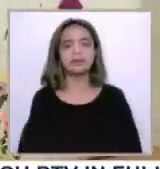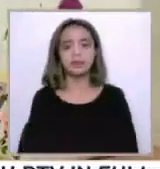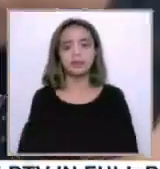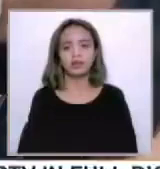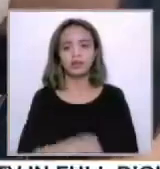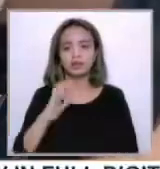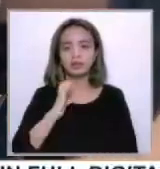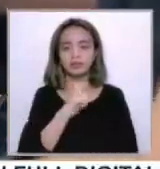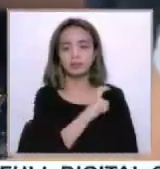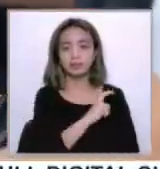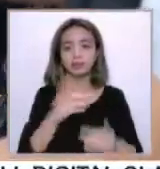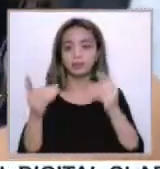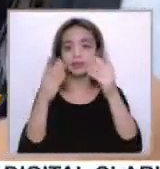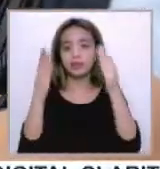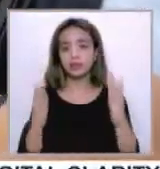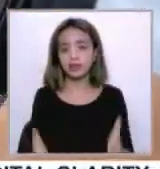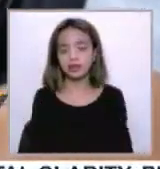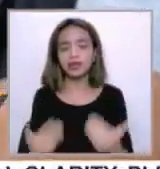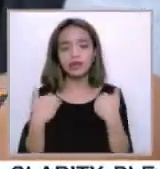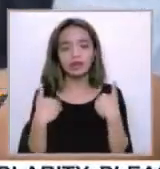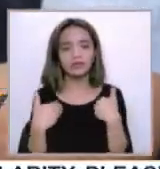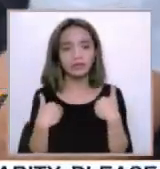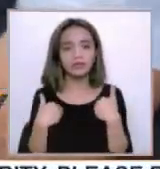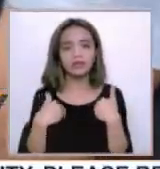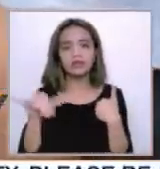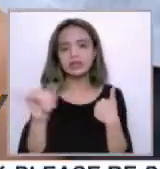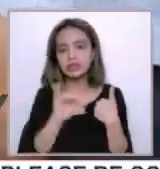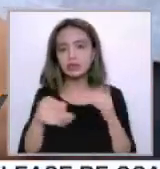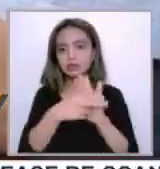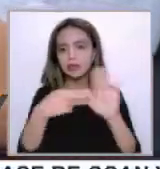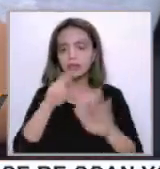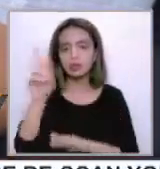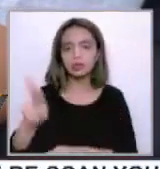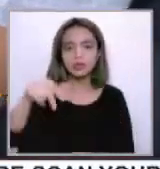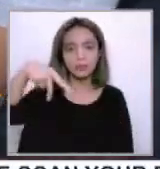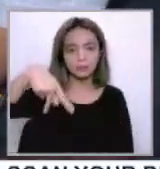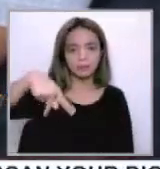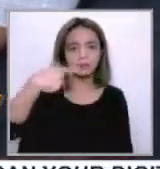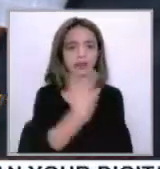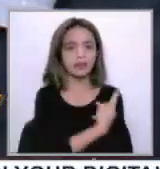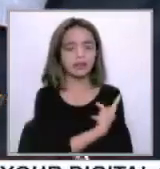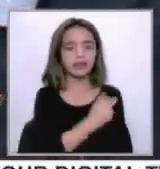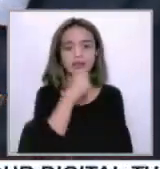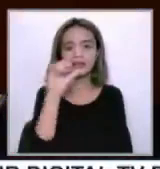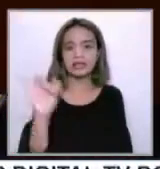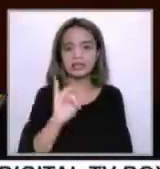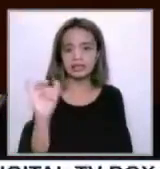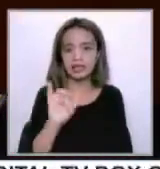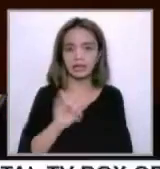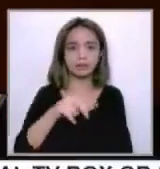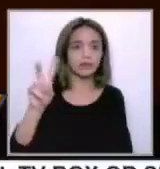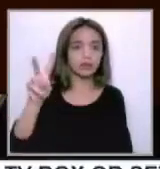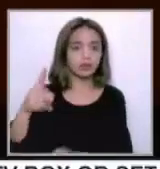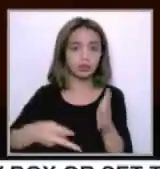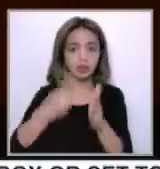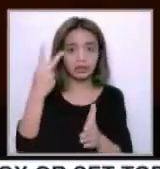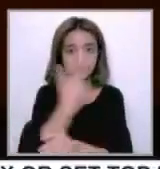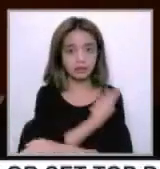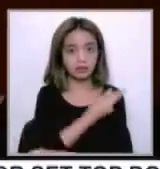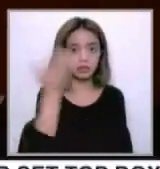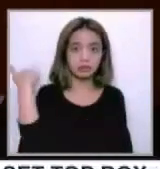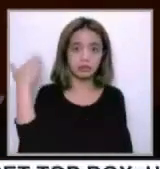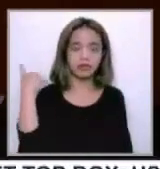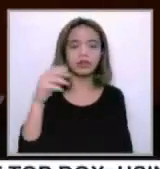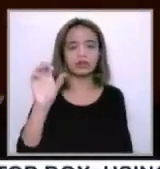Jaime Montoya na nakatanggap ng heterologous booster gamit ang Pfizer vaccine kumpara sa unang dalawang dose niya ng Sinovac. Based on experiences